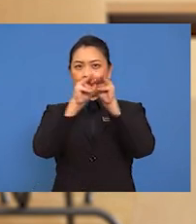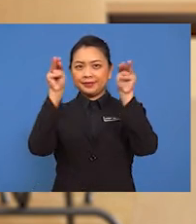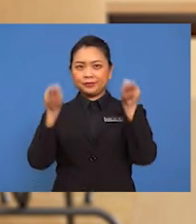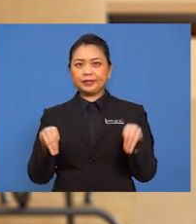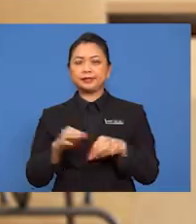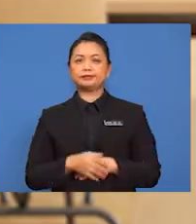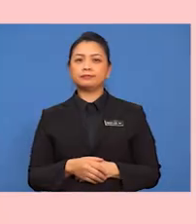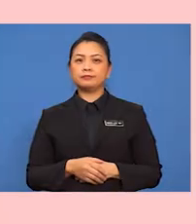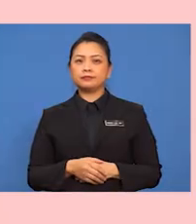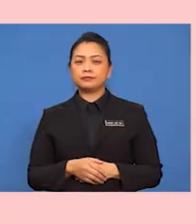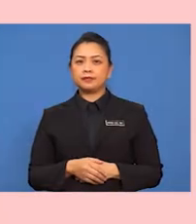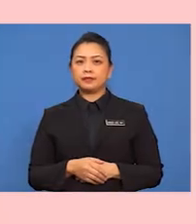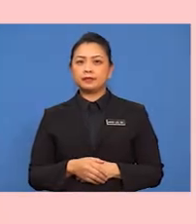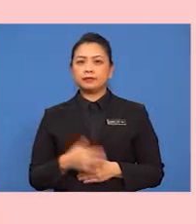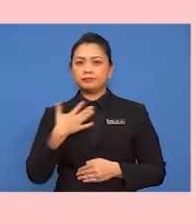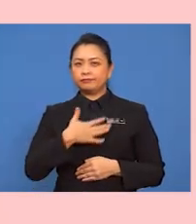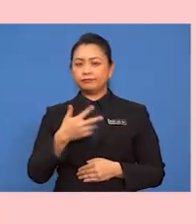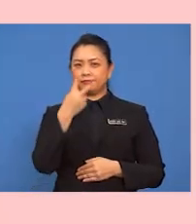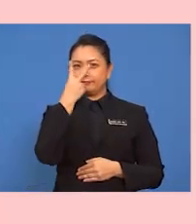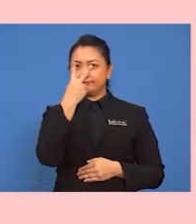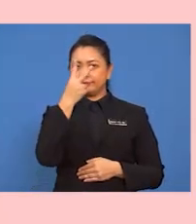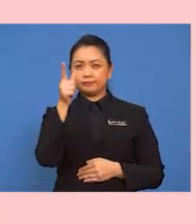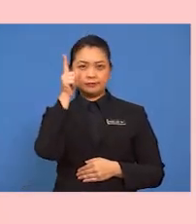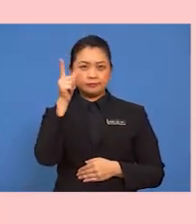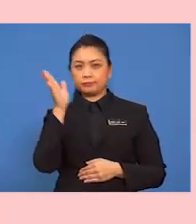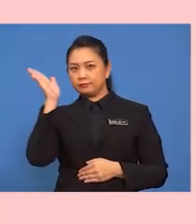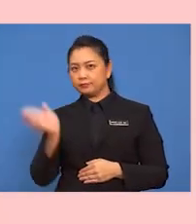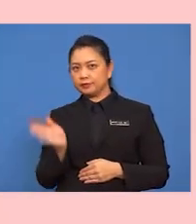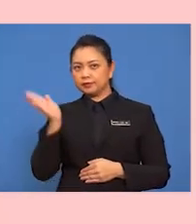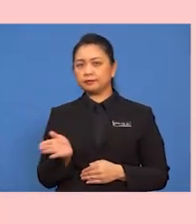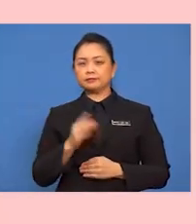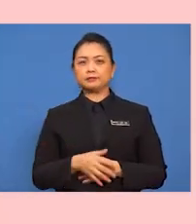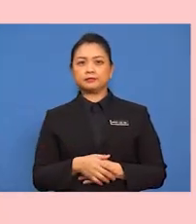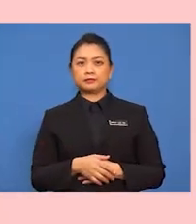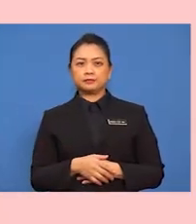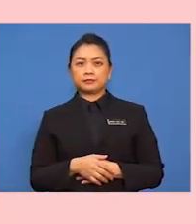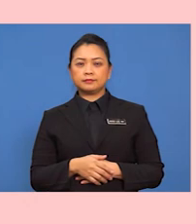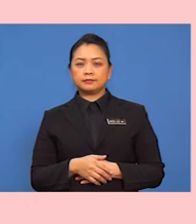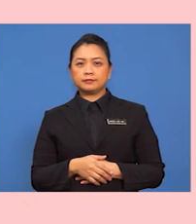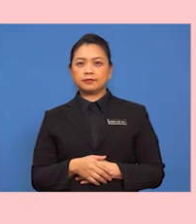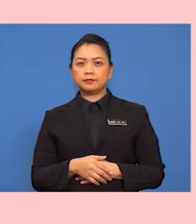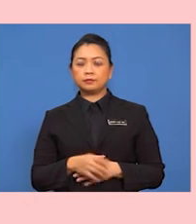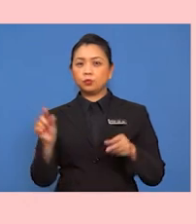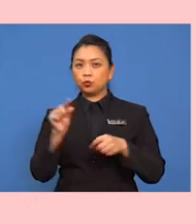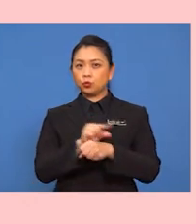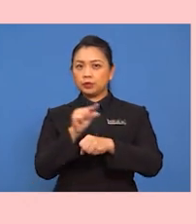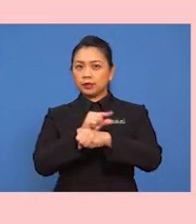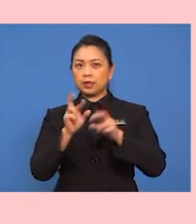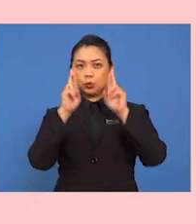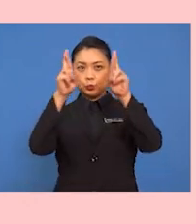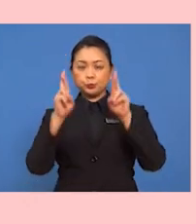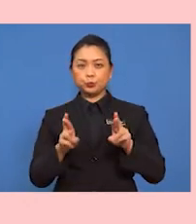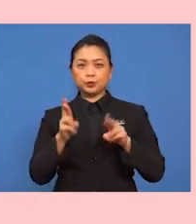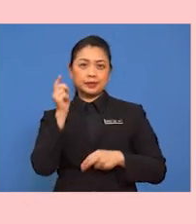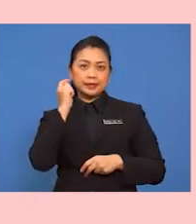matriks Sila lihat paparan Menggunakan rumus untuk mencari